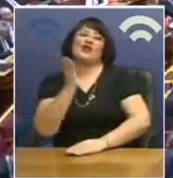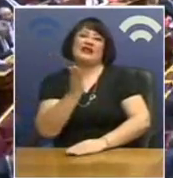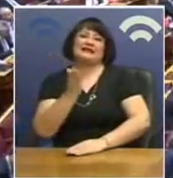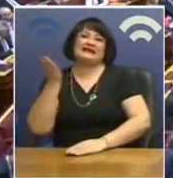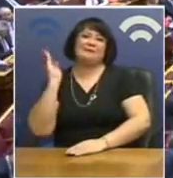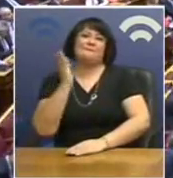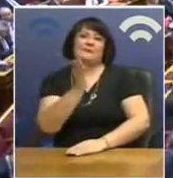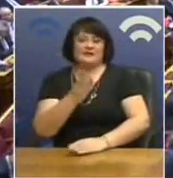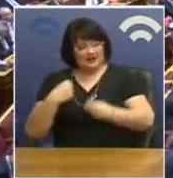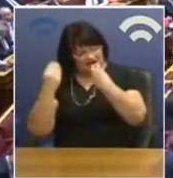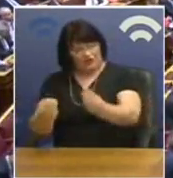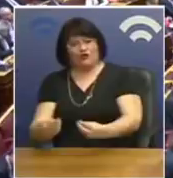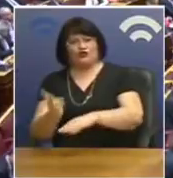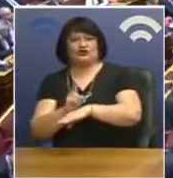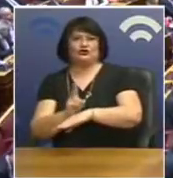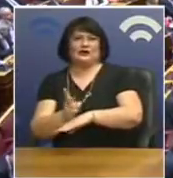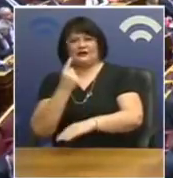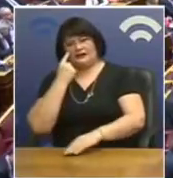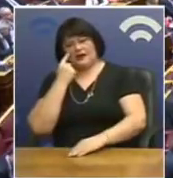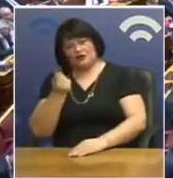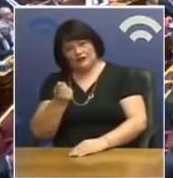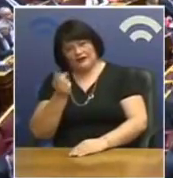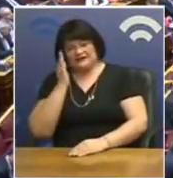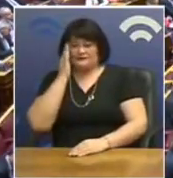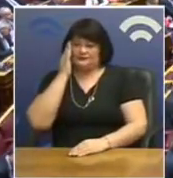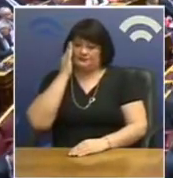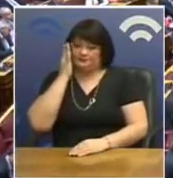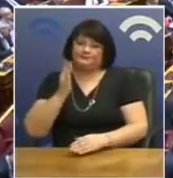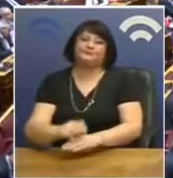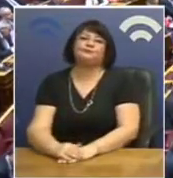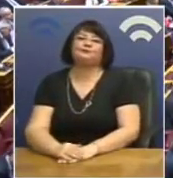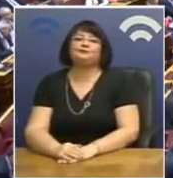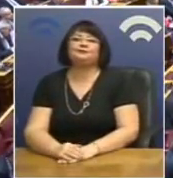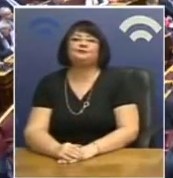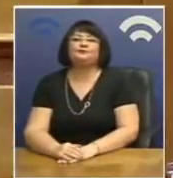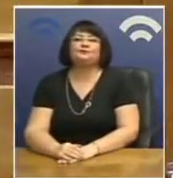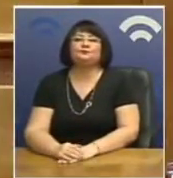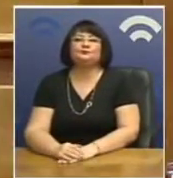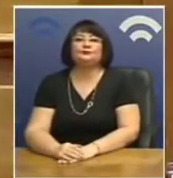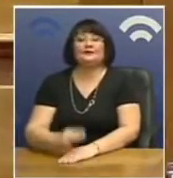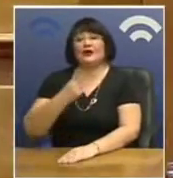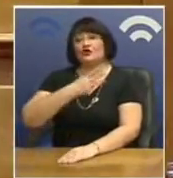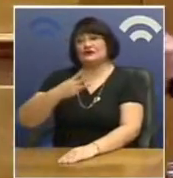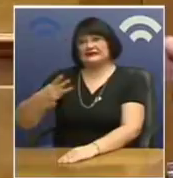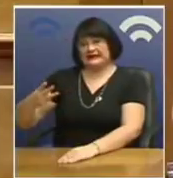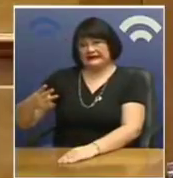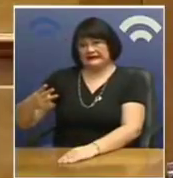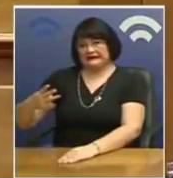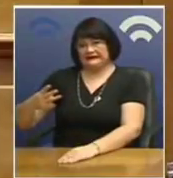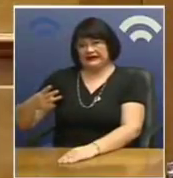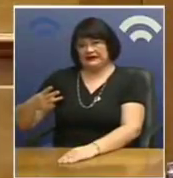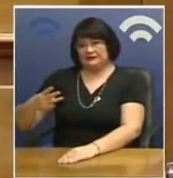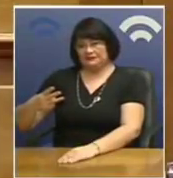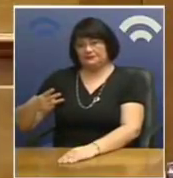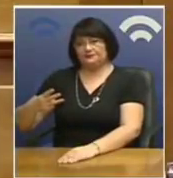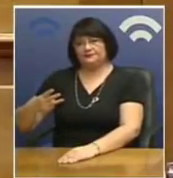να το καταθέσω στα πρακτικά απλά για να το έχετε υπόψη σας. Ο ΣΥΡΙΖΑ λοιπόν, χωρίς να διαθέτει σκελετούς